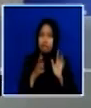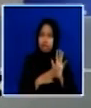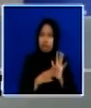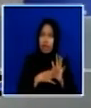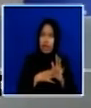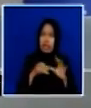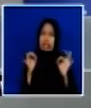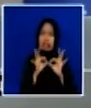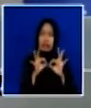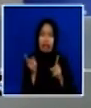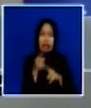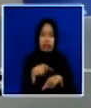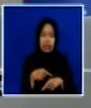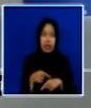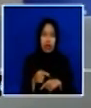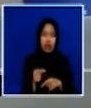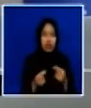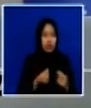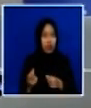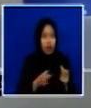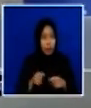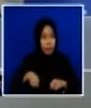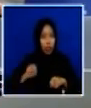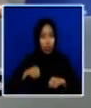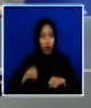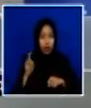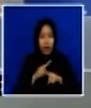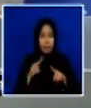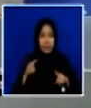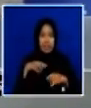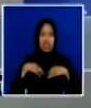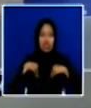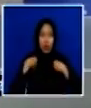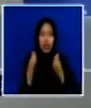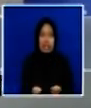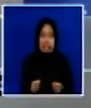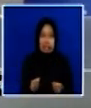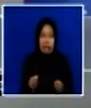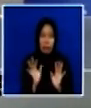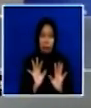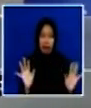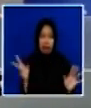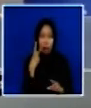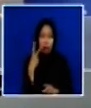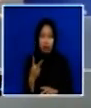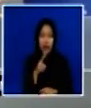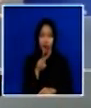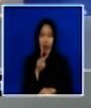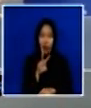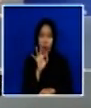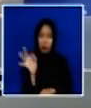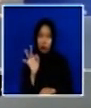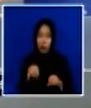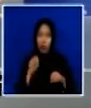menggerebek penadah dan penjual onderdil motor hasil curian dari tangan tersangka polisi mengamankan barang bukti 20 unit motor